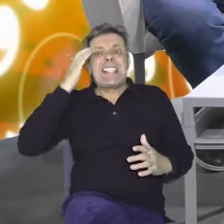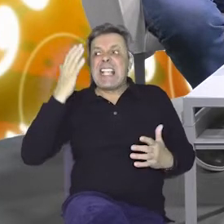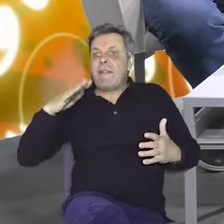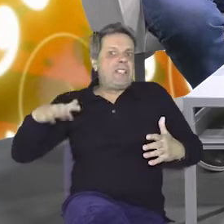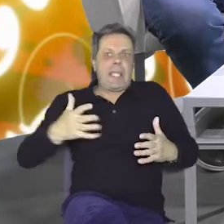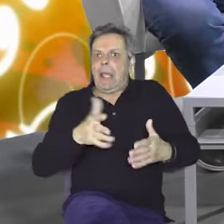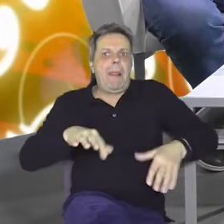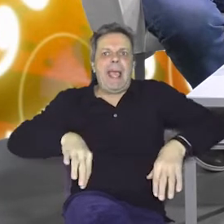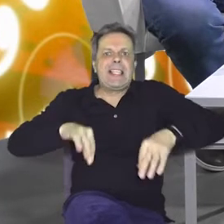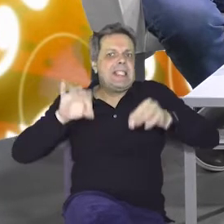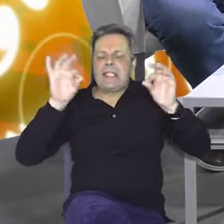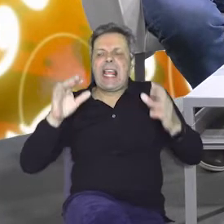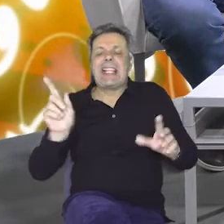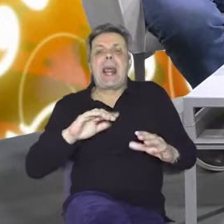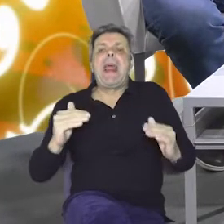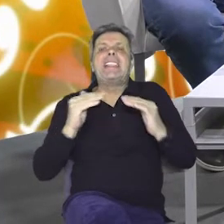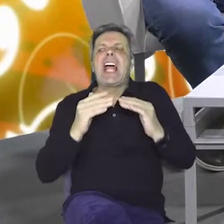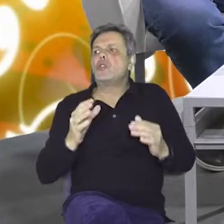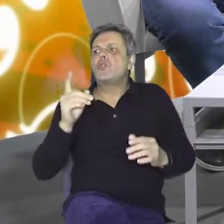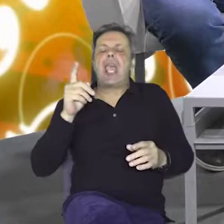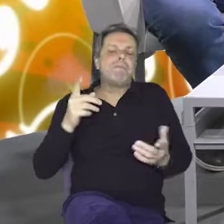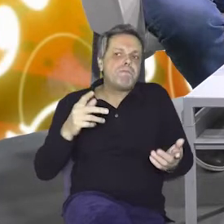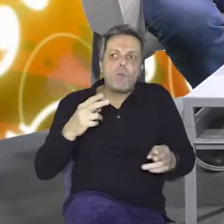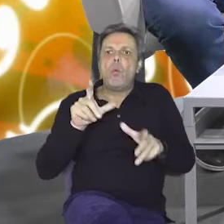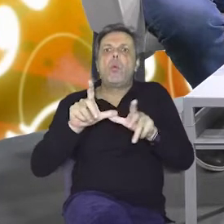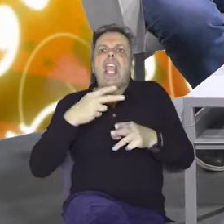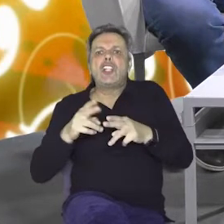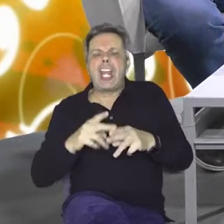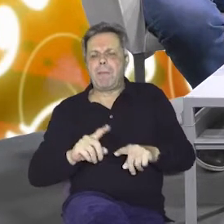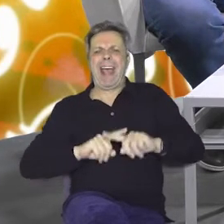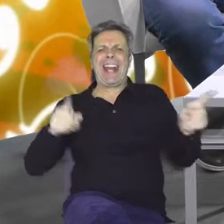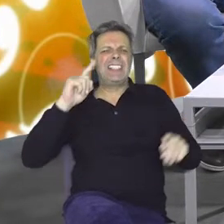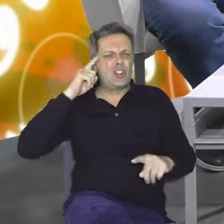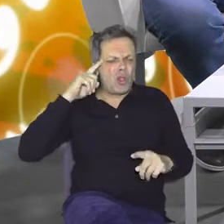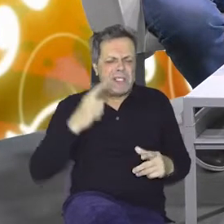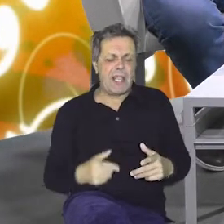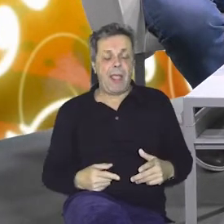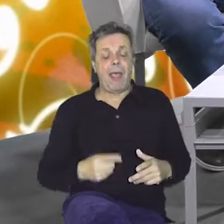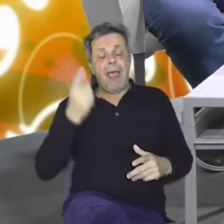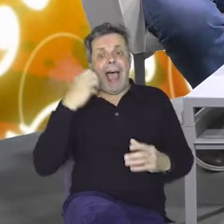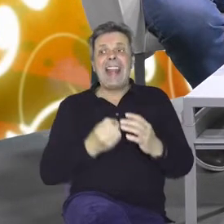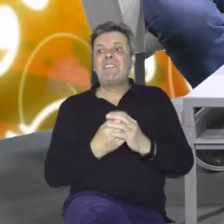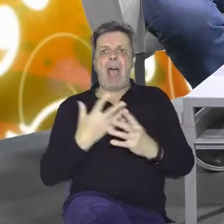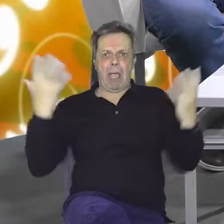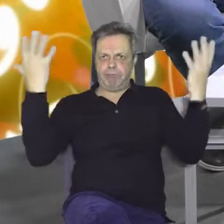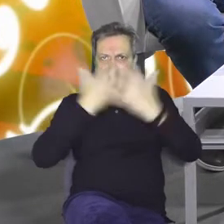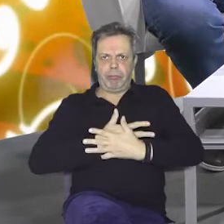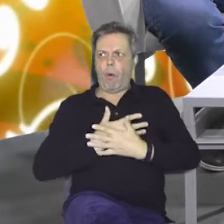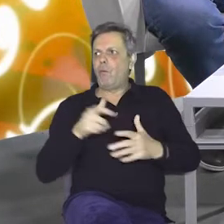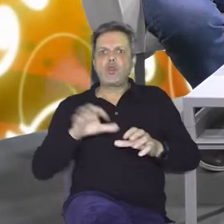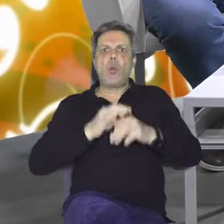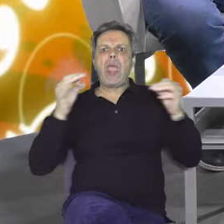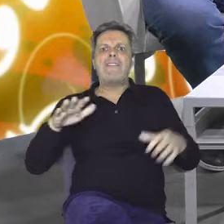ne slažu oko nekih rješenja, ta različitost mišljenja i tako dalje, ali stvara konfuziju u javnom prostoru i